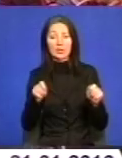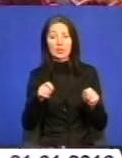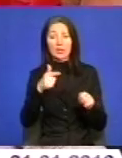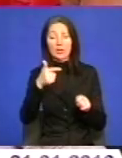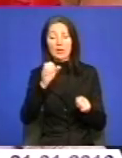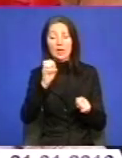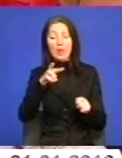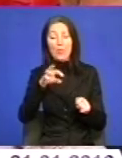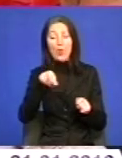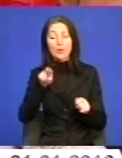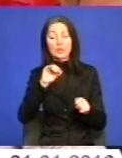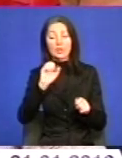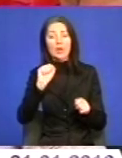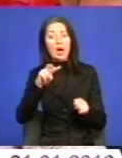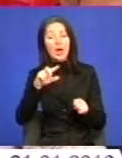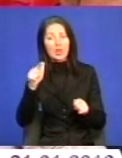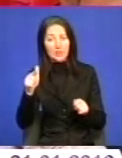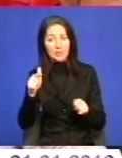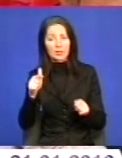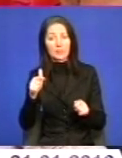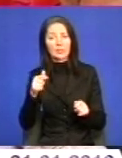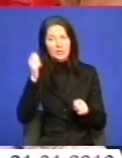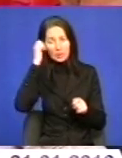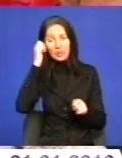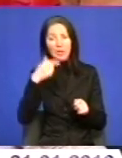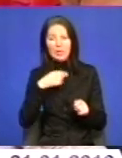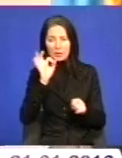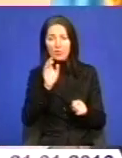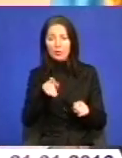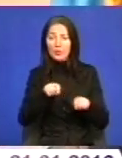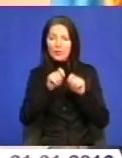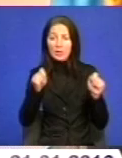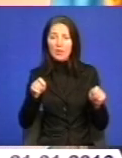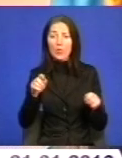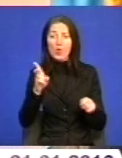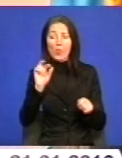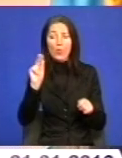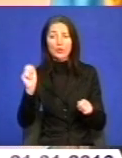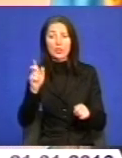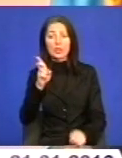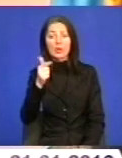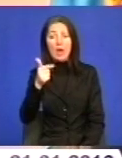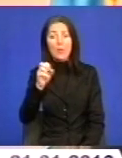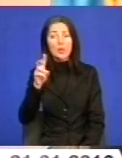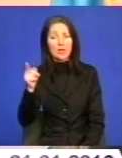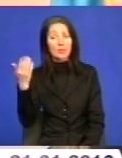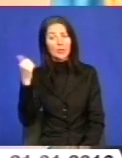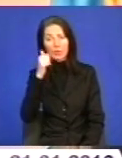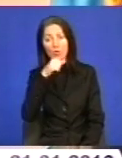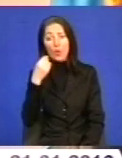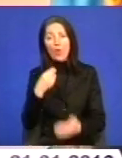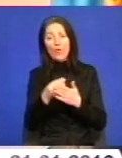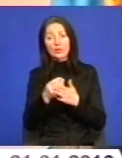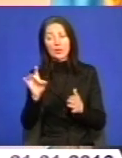гемодіалізу. Пам'ятаєте, було таке? Я казав, що ми відкриємо Бучачі гемодіаліз. В минулому році фонд регіонального розвитку Тернопільської області